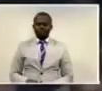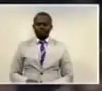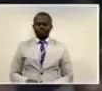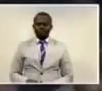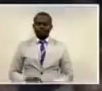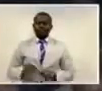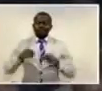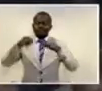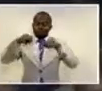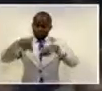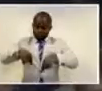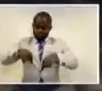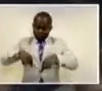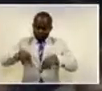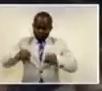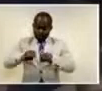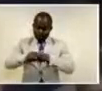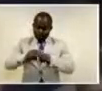Ubwo natwe